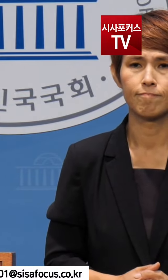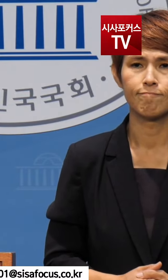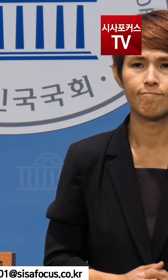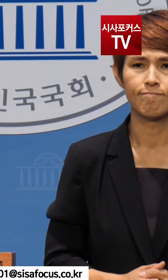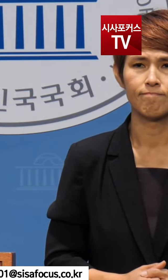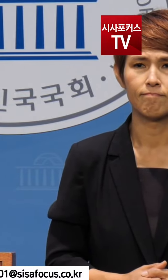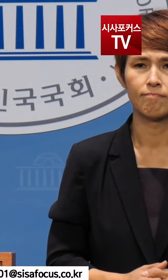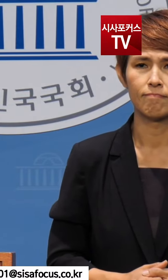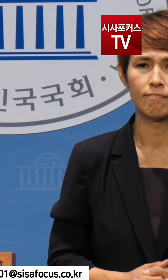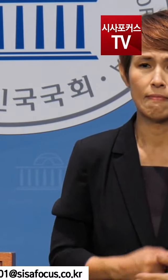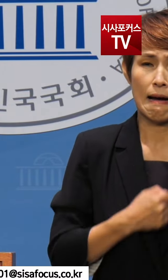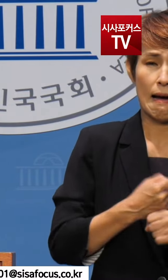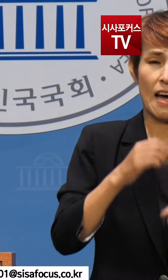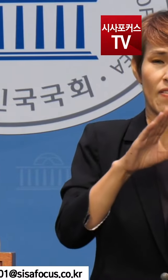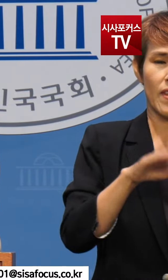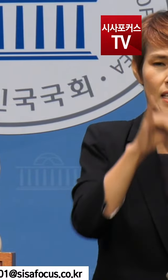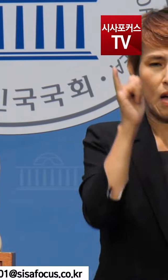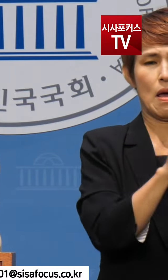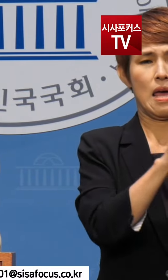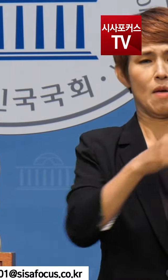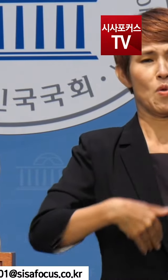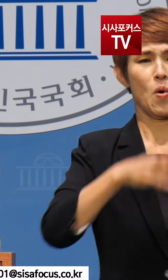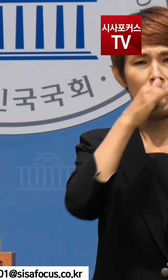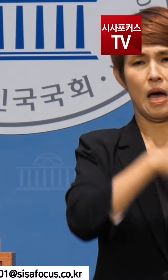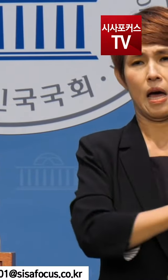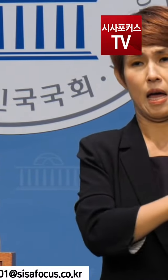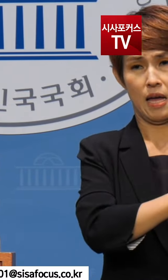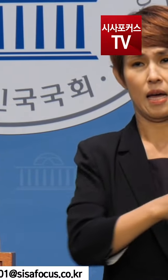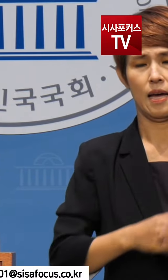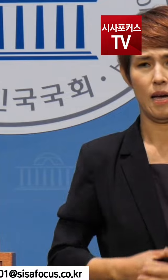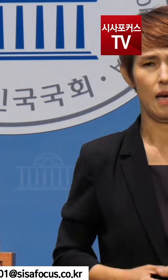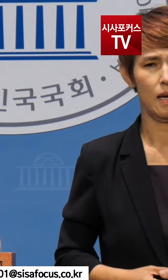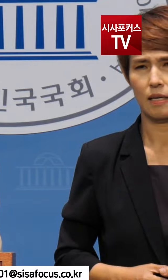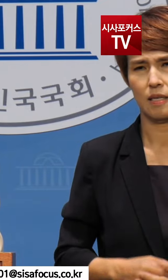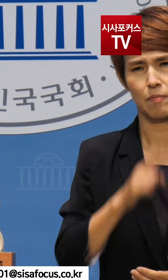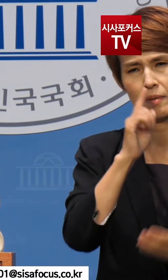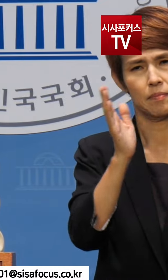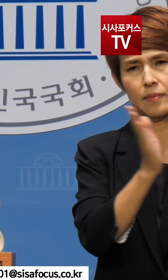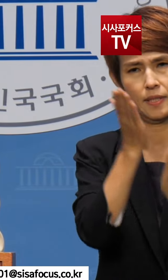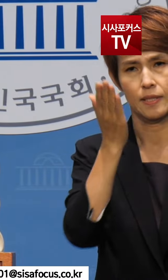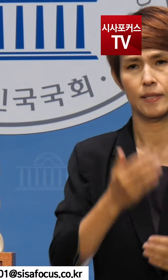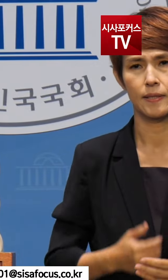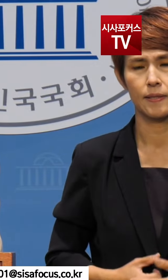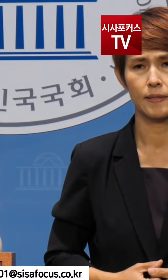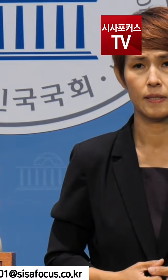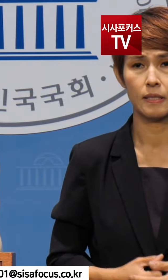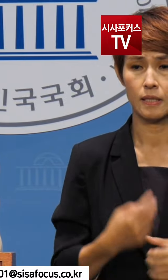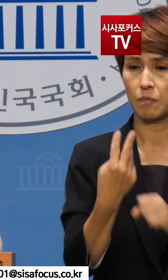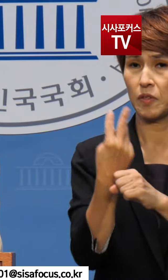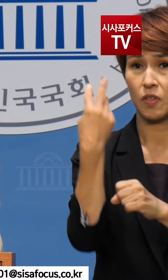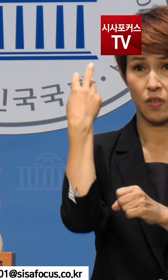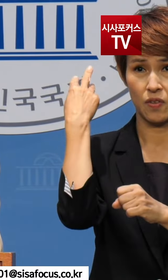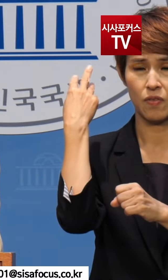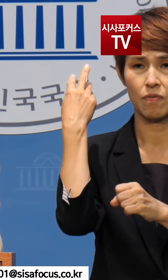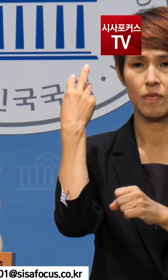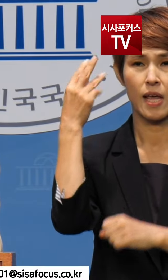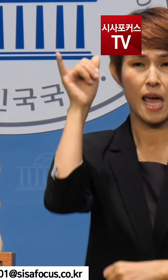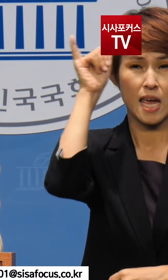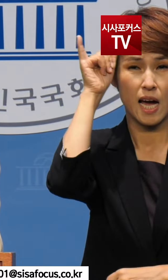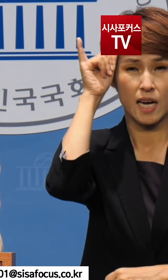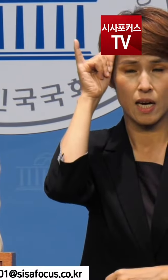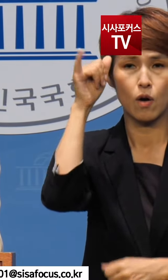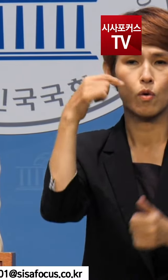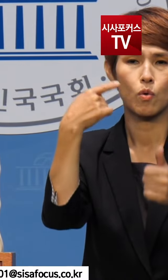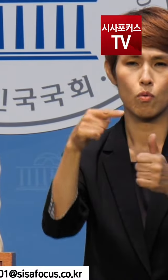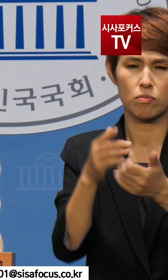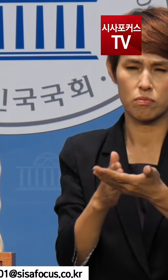자신이 공지에 몰릴 때에만 사회적 담론을 강조했습니다. 부적절한 발언입니다. 3년 전 AI 융합교육